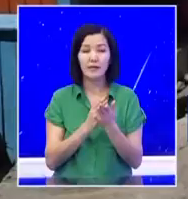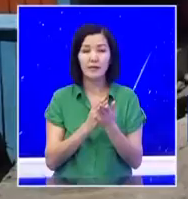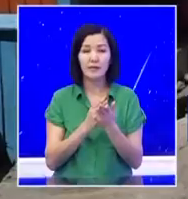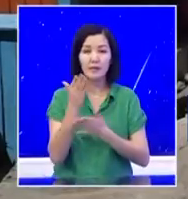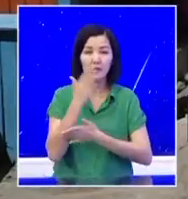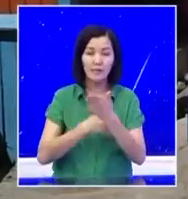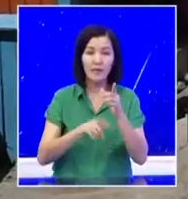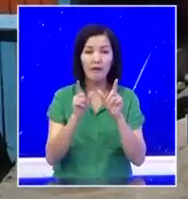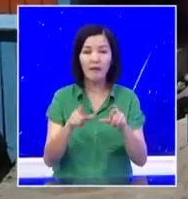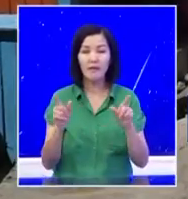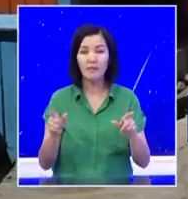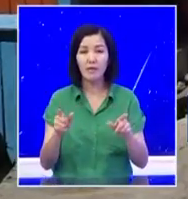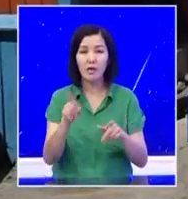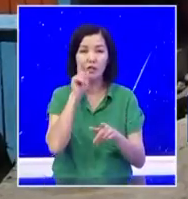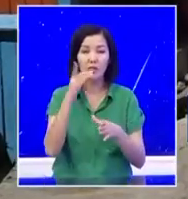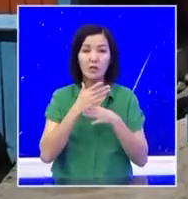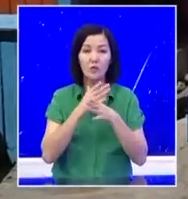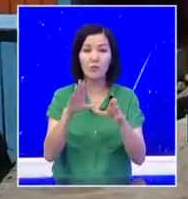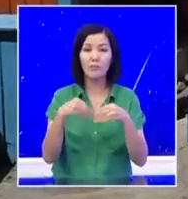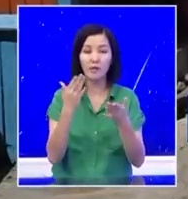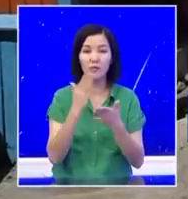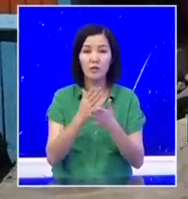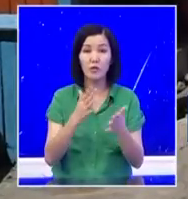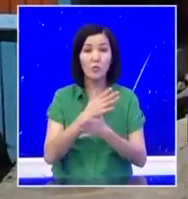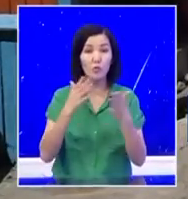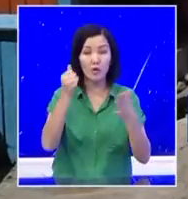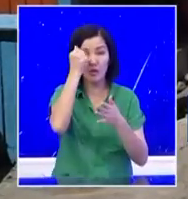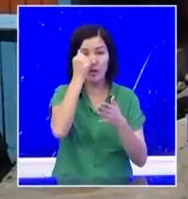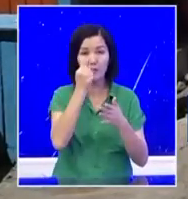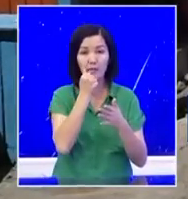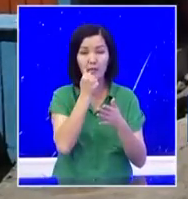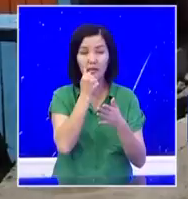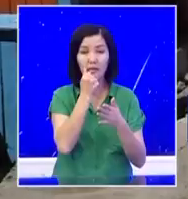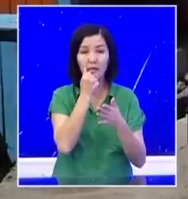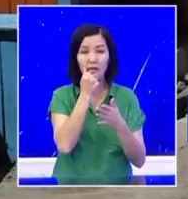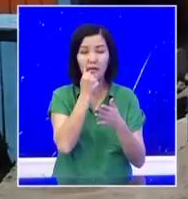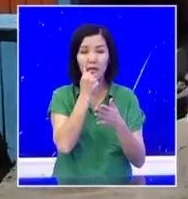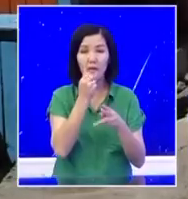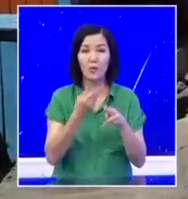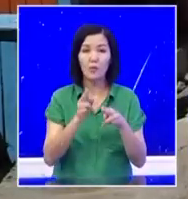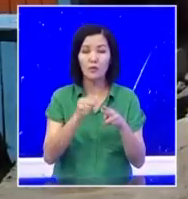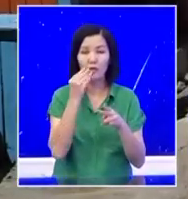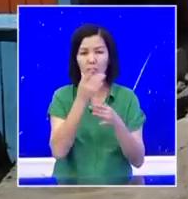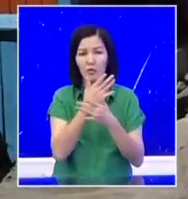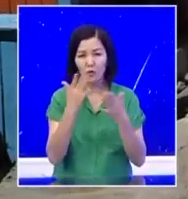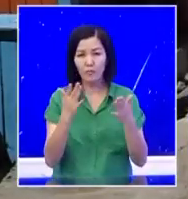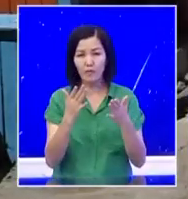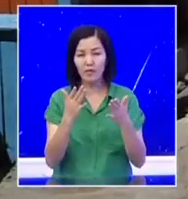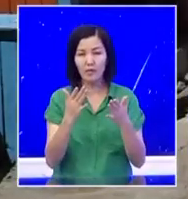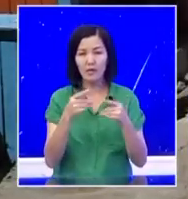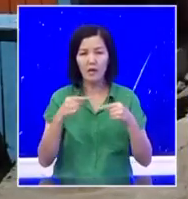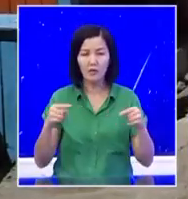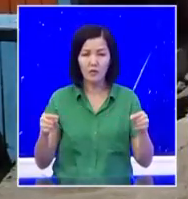кемтар адамдарға өстіп жастарымыз көмектесіп атыр. Көптің көп рахмет. Осы азық-түлікпен де